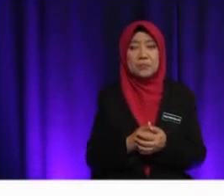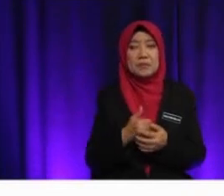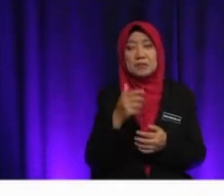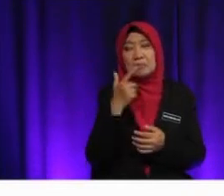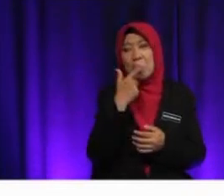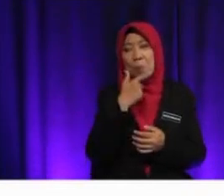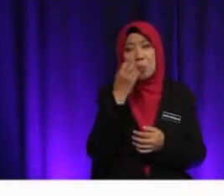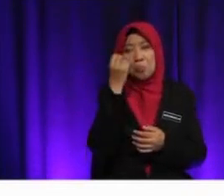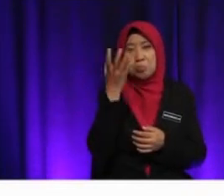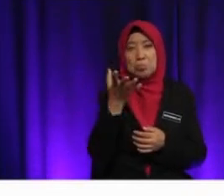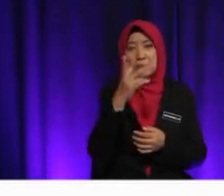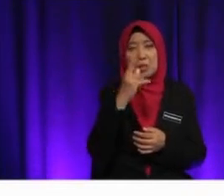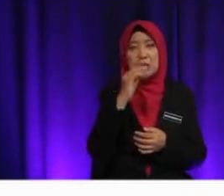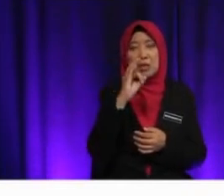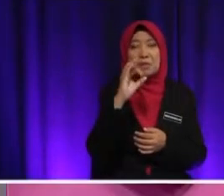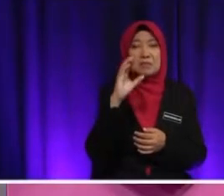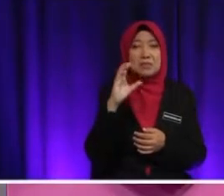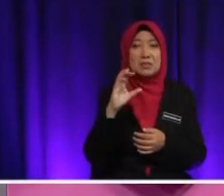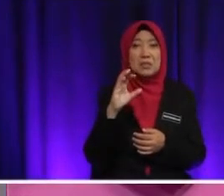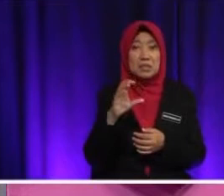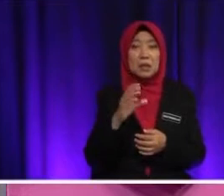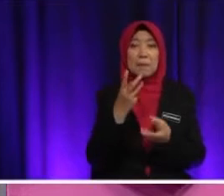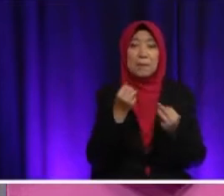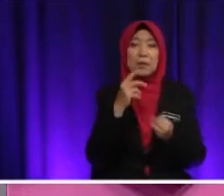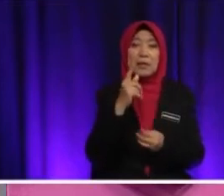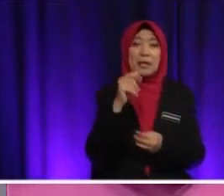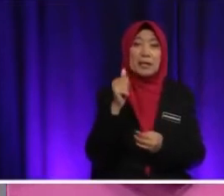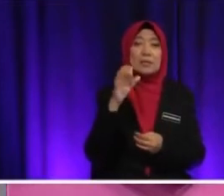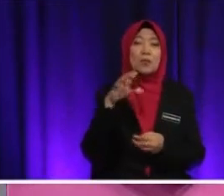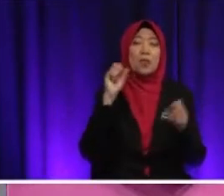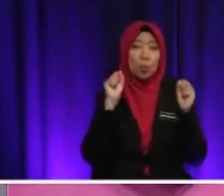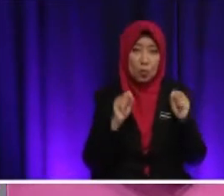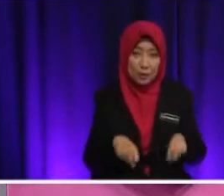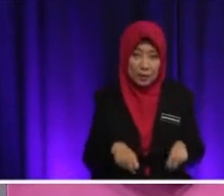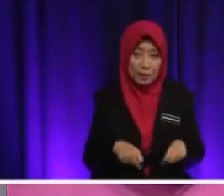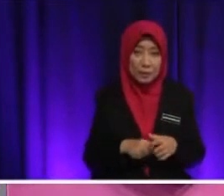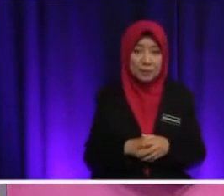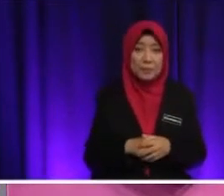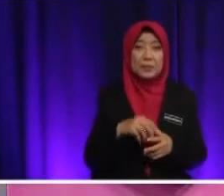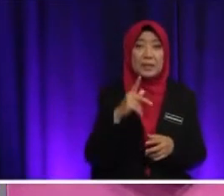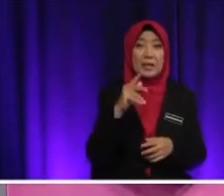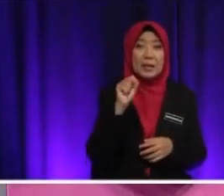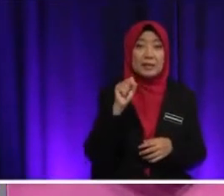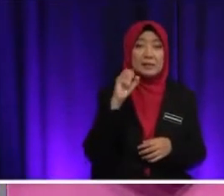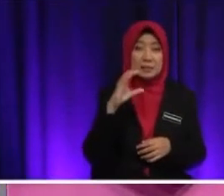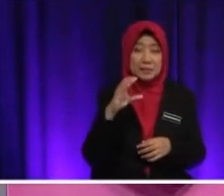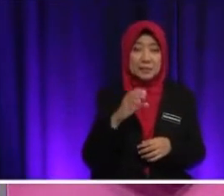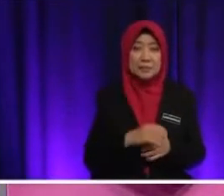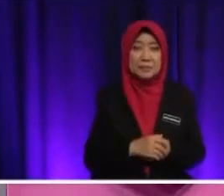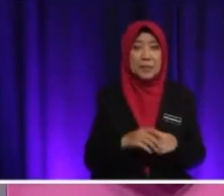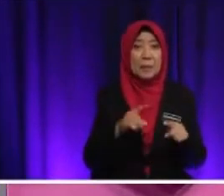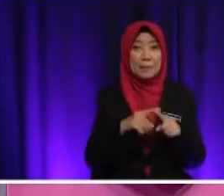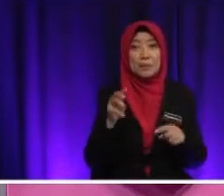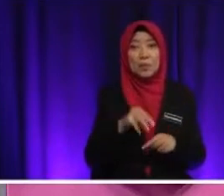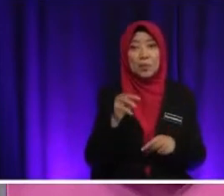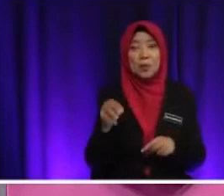KFC. Ya, KFC. Saya sukalah makan KFC. Kan? Okey, tak apalah. Yang penting anak-anak murid akan ingat tentang perkara